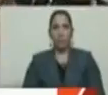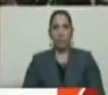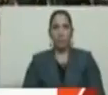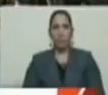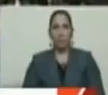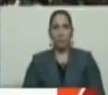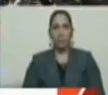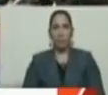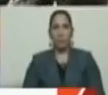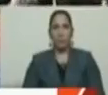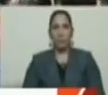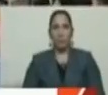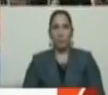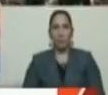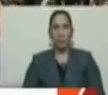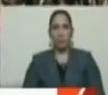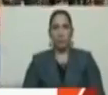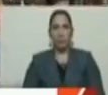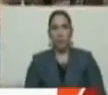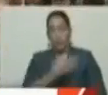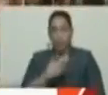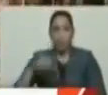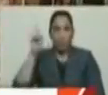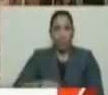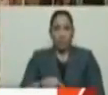الخيار العسكري أيضا خيار مطروح؟